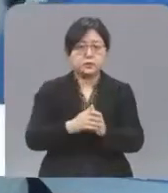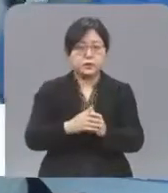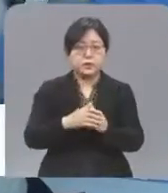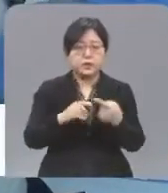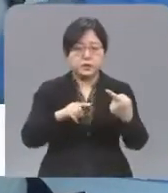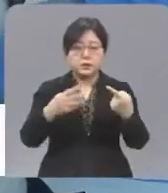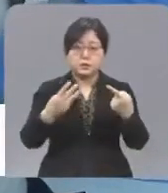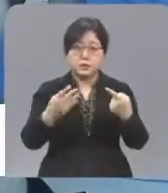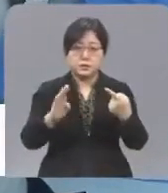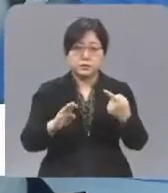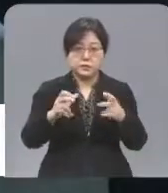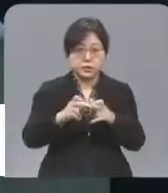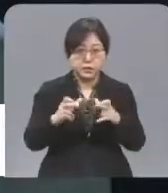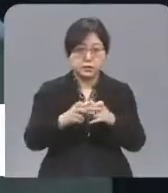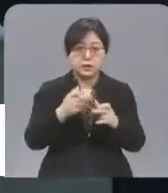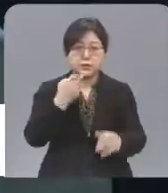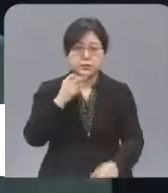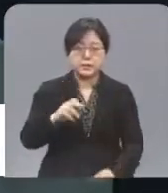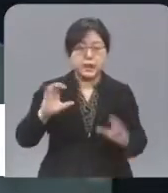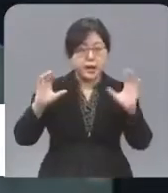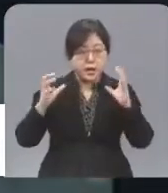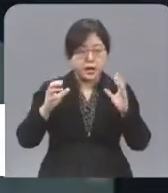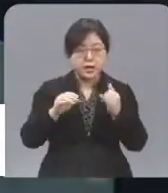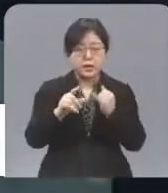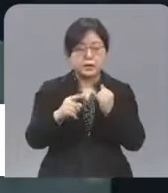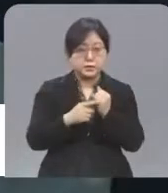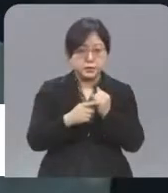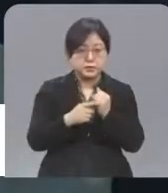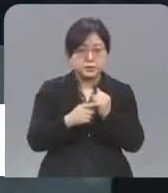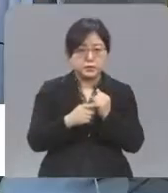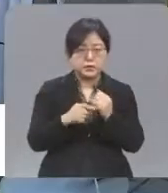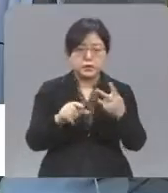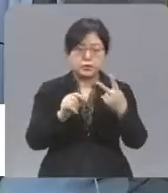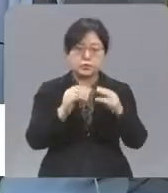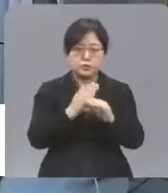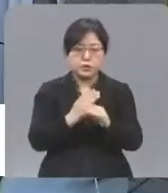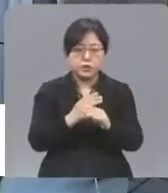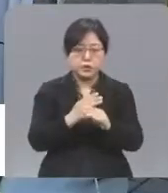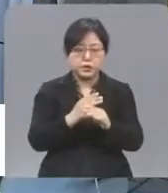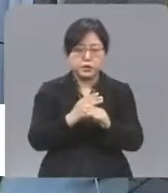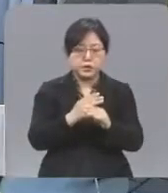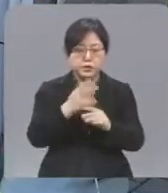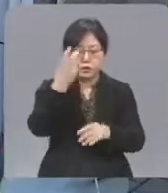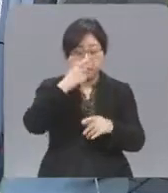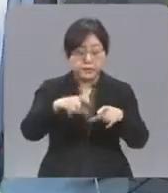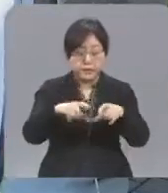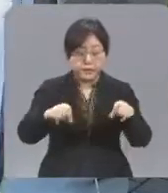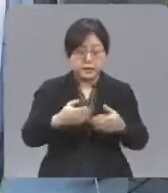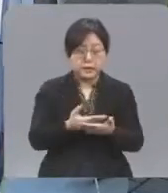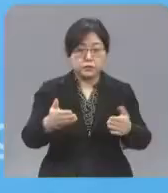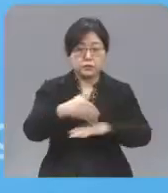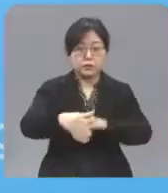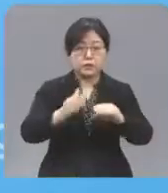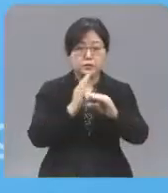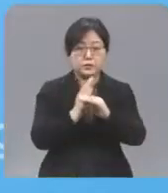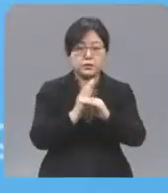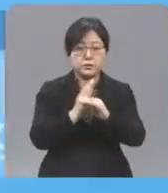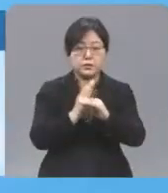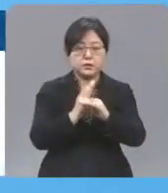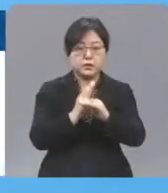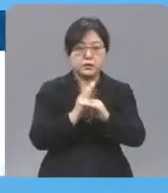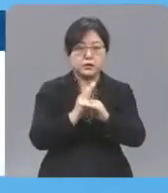3급 장애인과 만 12세 미만 아동, 임산부에게는 이달 안에 자가진단키트를 지원할 예정입니다.